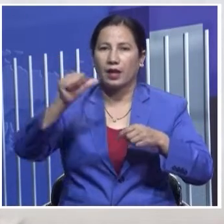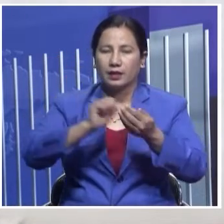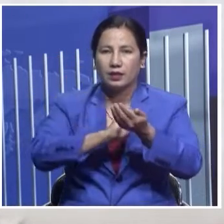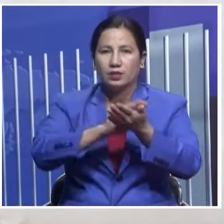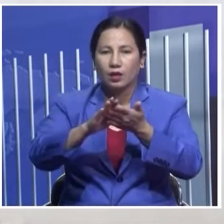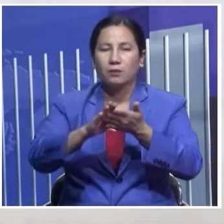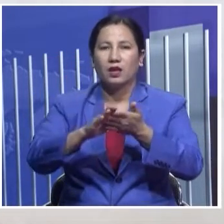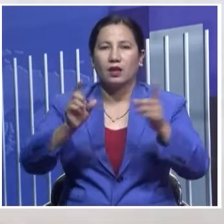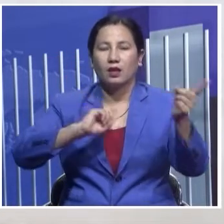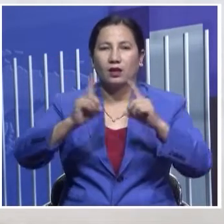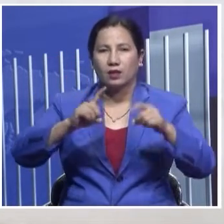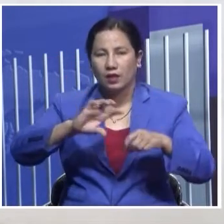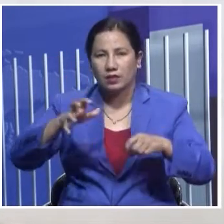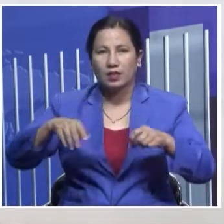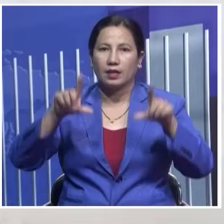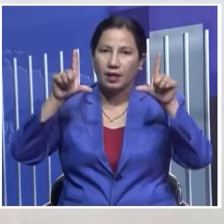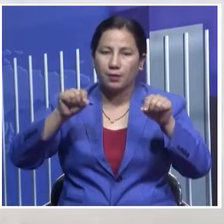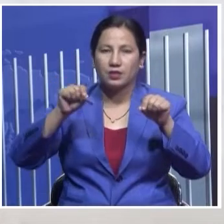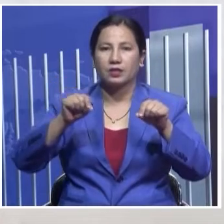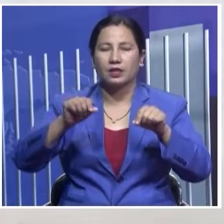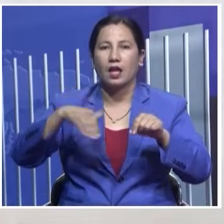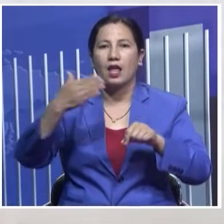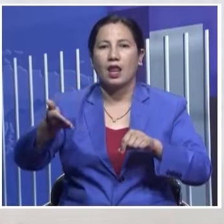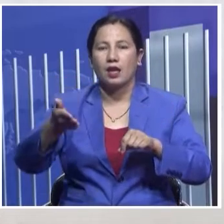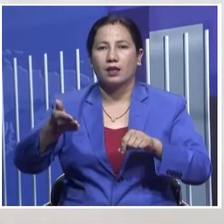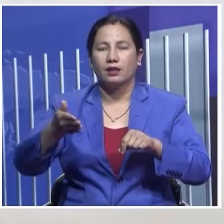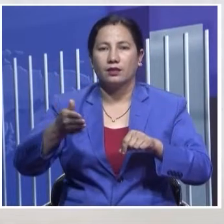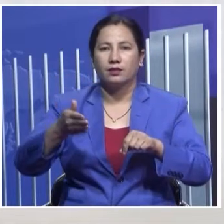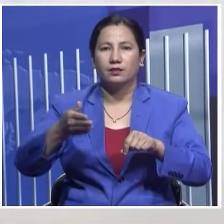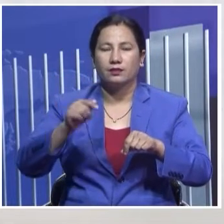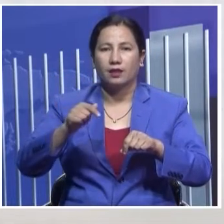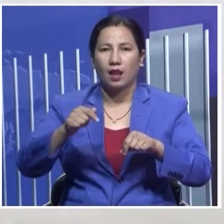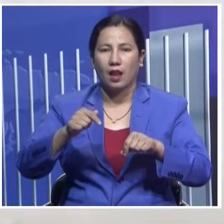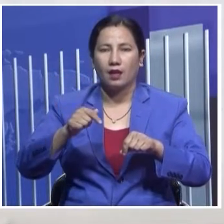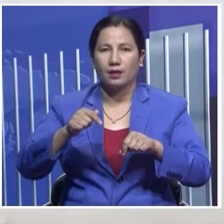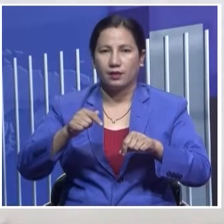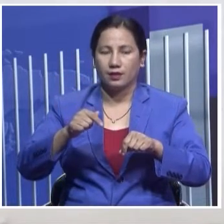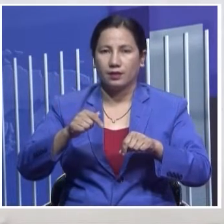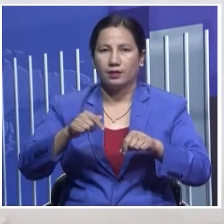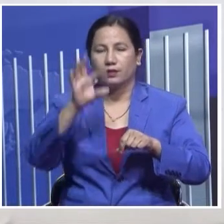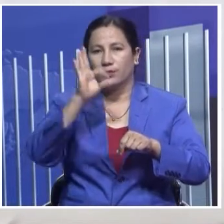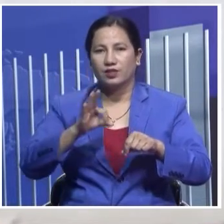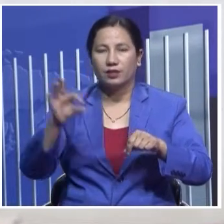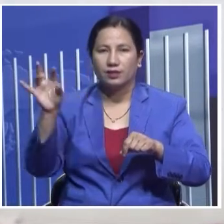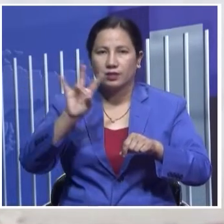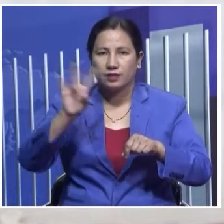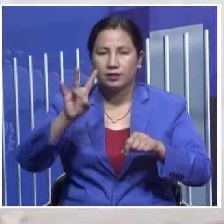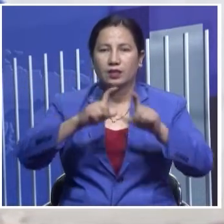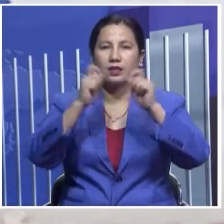सरसफाइ जस्ता जुन नगरका स्थानीय आवश्यकताहरू छन् ती आवश्यकतालाई हेरेर तिनलाई चाहिँ सम्बोधन गरोस् र विशेष गरेर शिक्षा